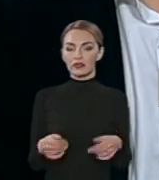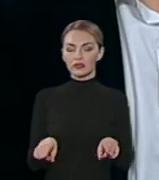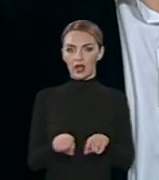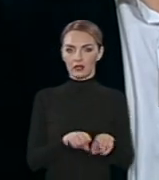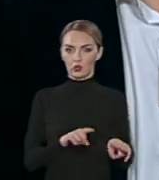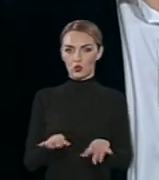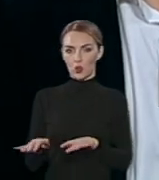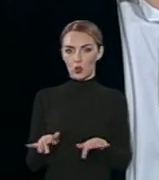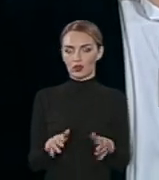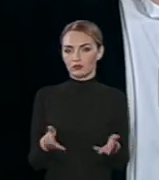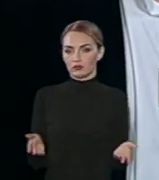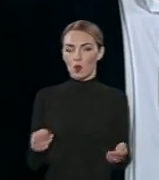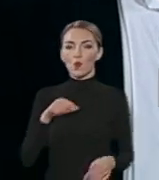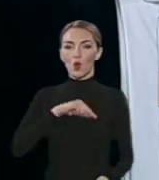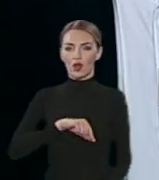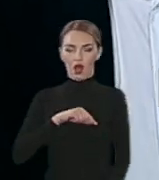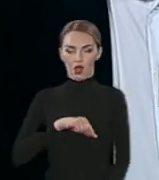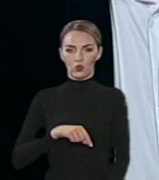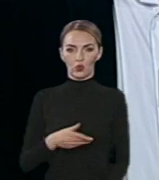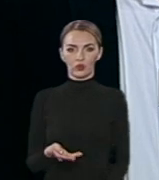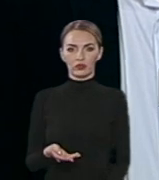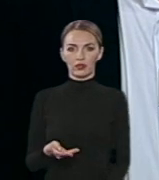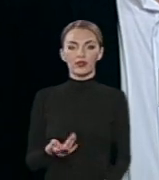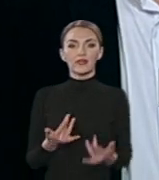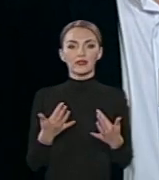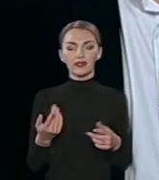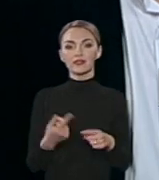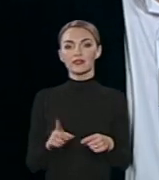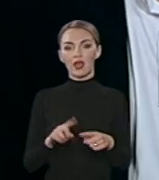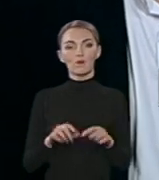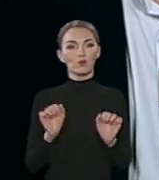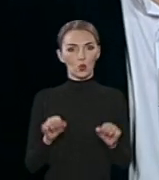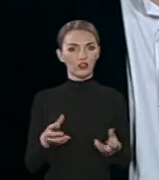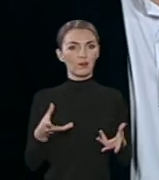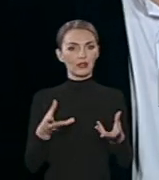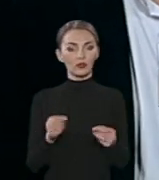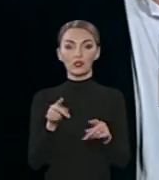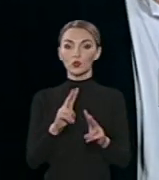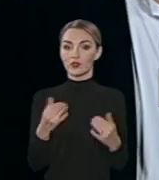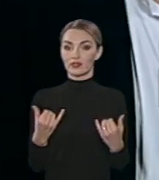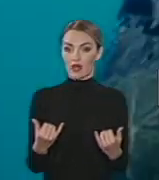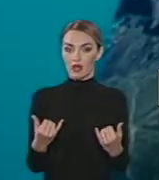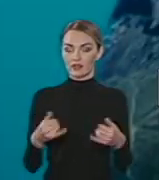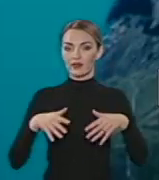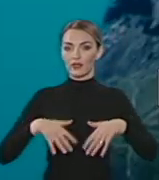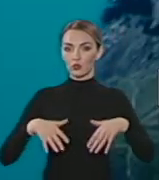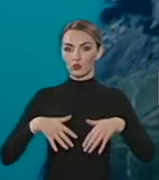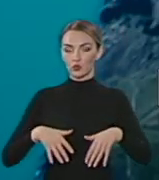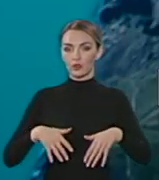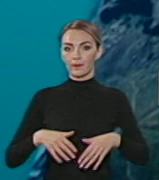кроки. Морально, наскільки це може вплинути на тих, хто зараз в Криму,